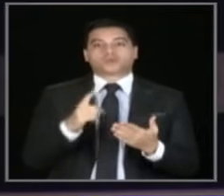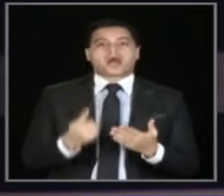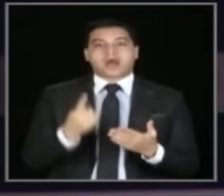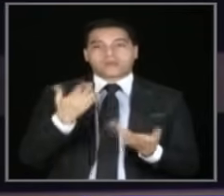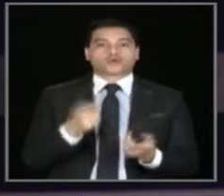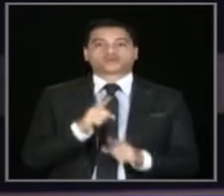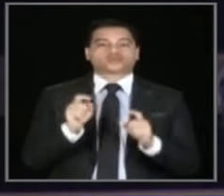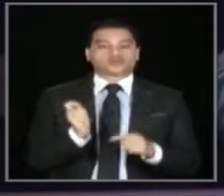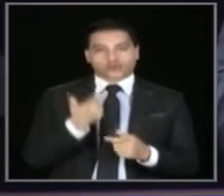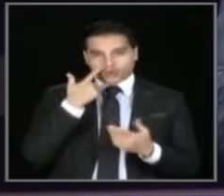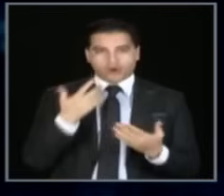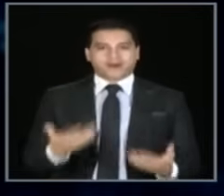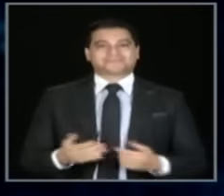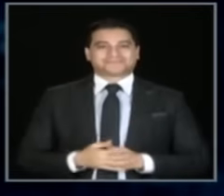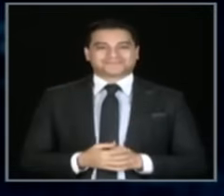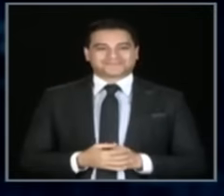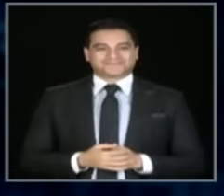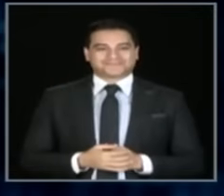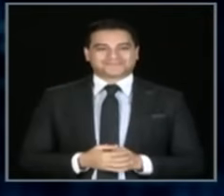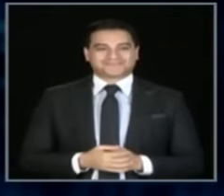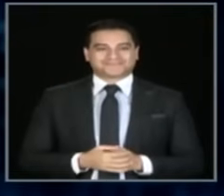حاجة بنبتدي بيها هي سؤال السرعة.